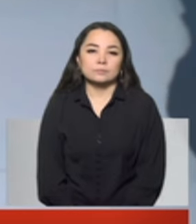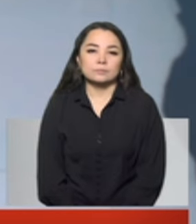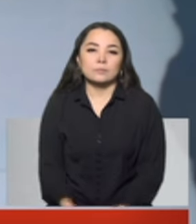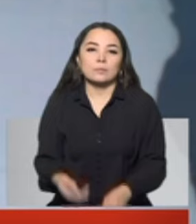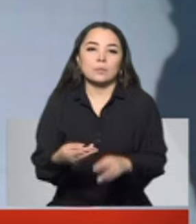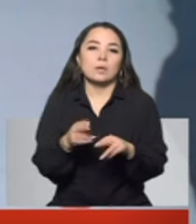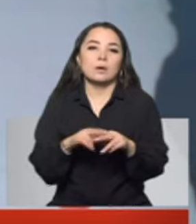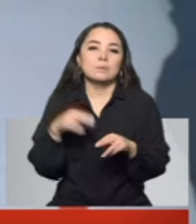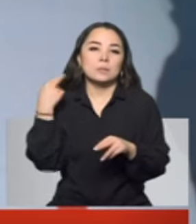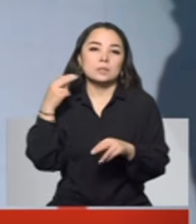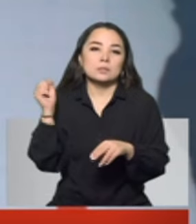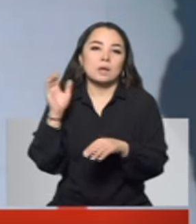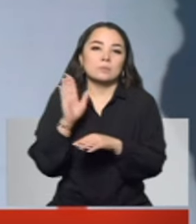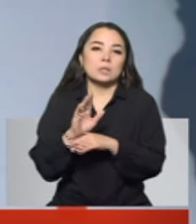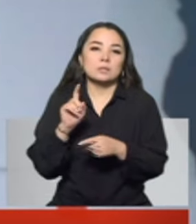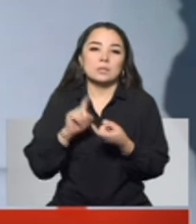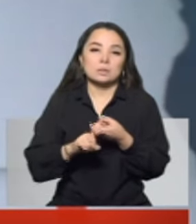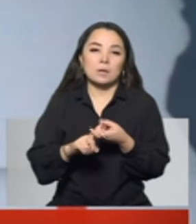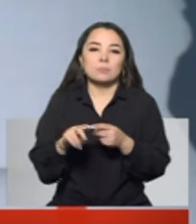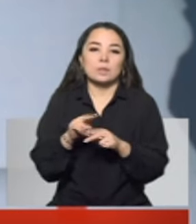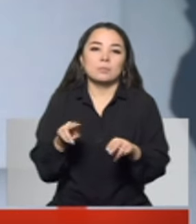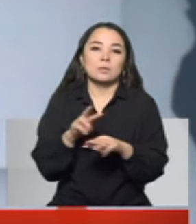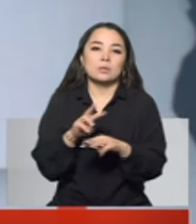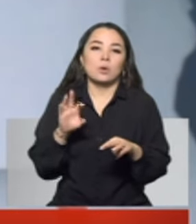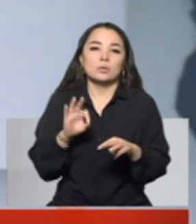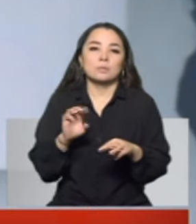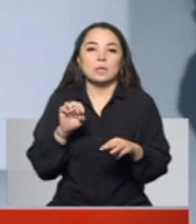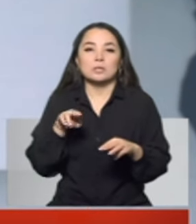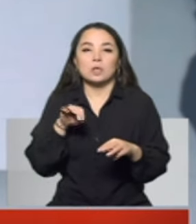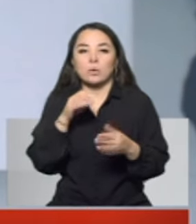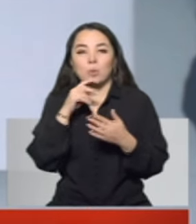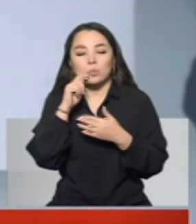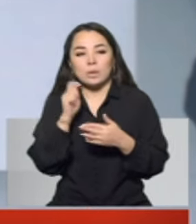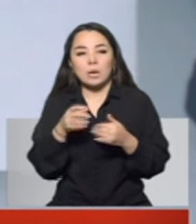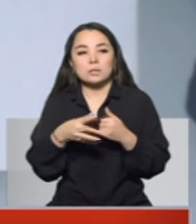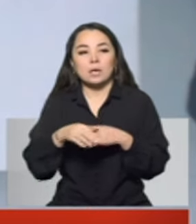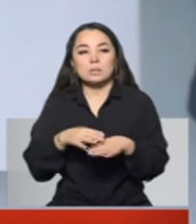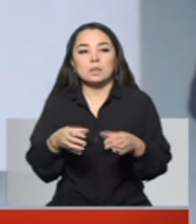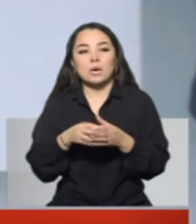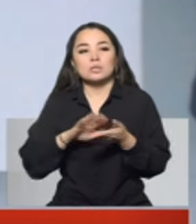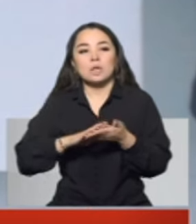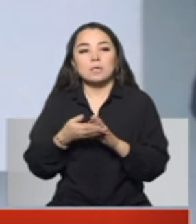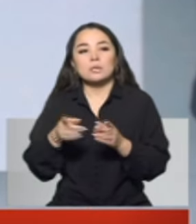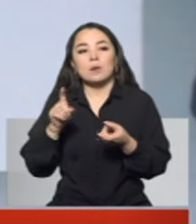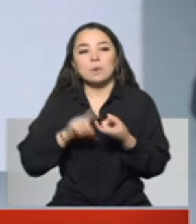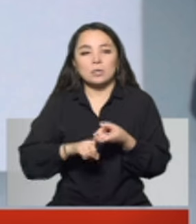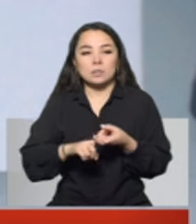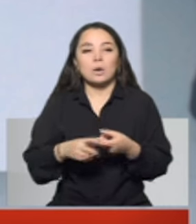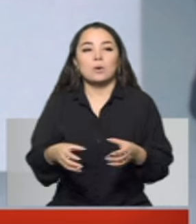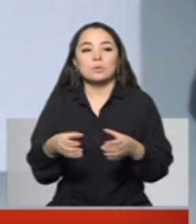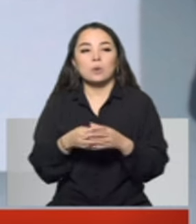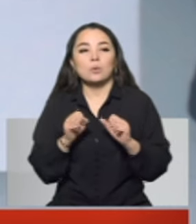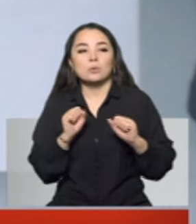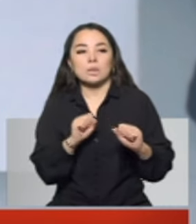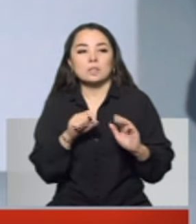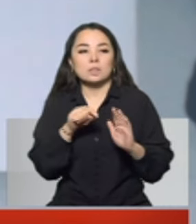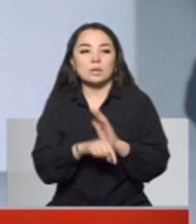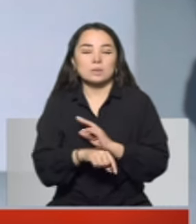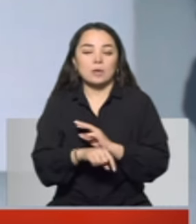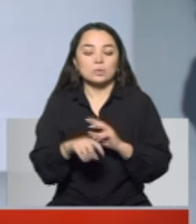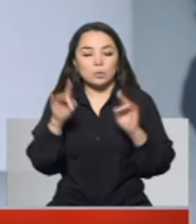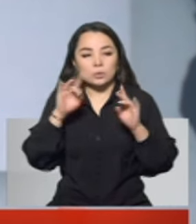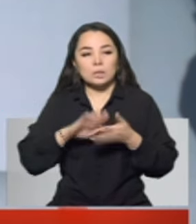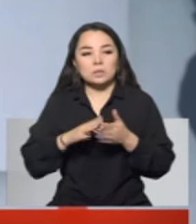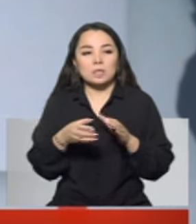Осы президент тапсырмасынан кейін премьер-министр Олжас Бектенов Украина төңірегіндегі жағдайға байланысты қорғаныс, ішкі істер, төтенше